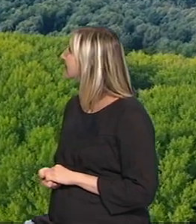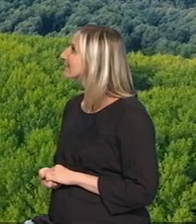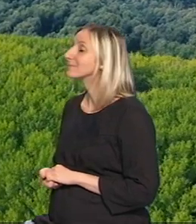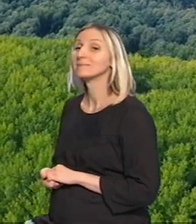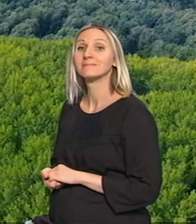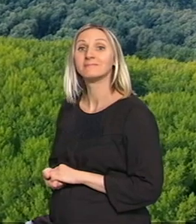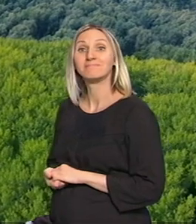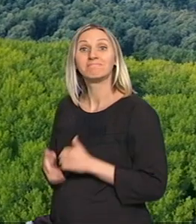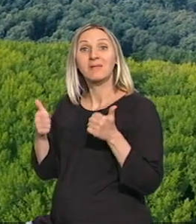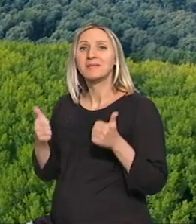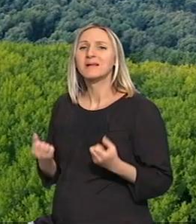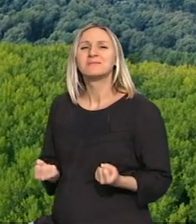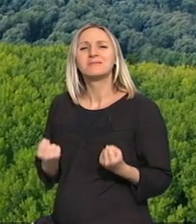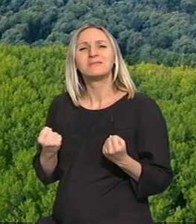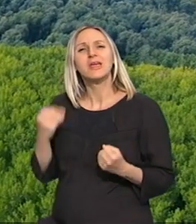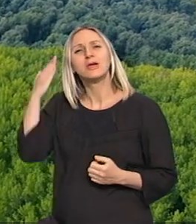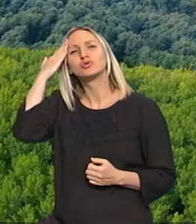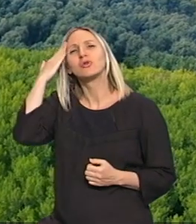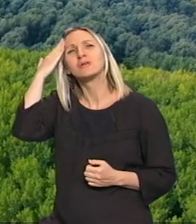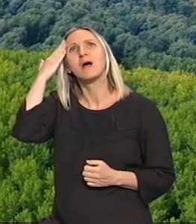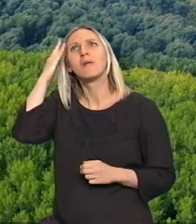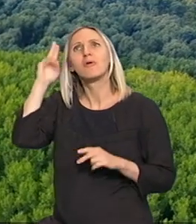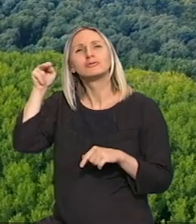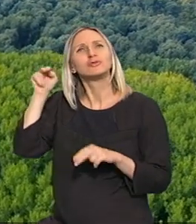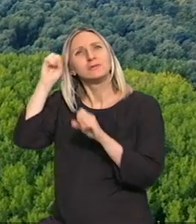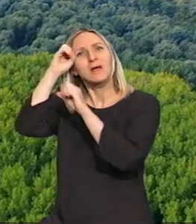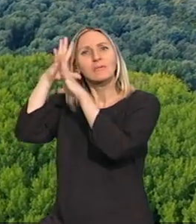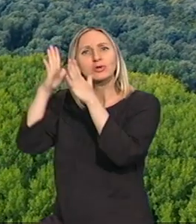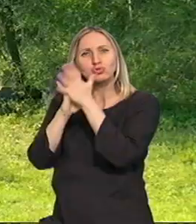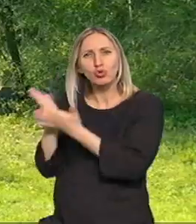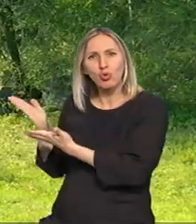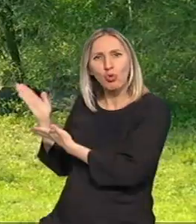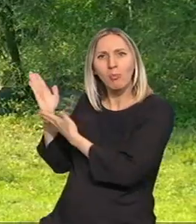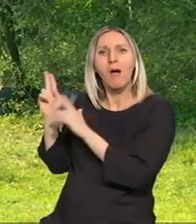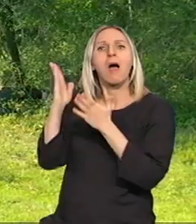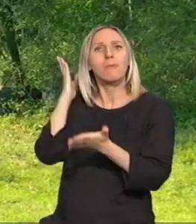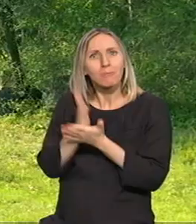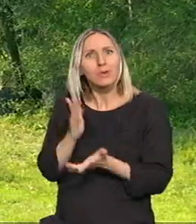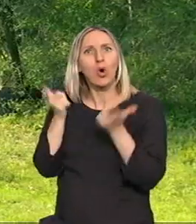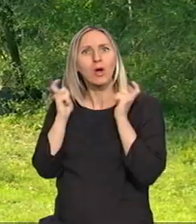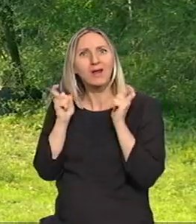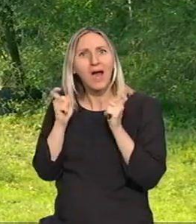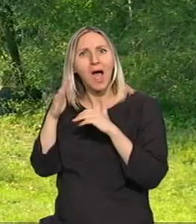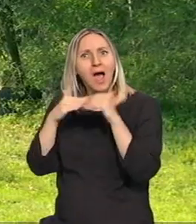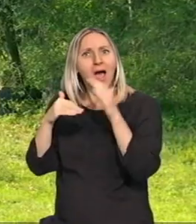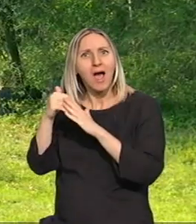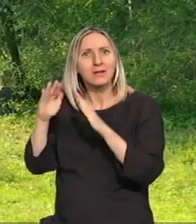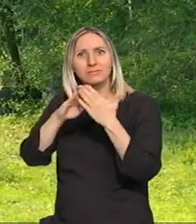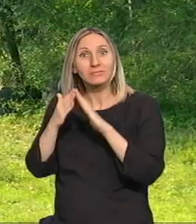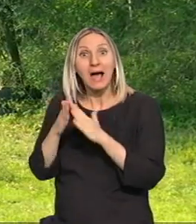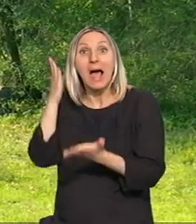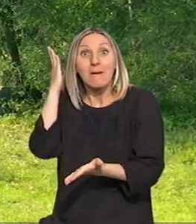Danas je teško zamisliti da je nekada u ovim šumama postojala civilizacija, ali upravo iz ovih